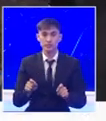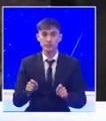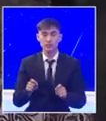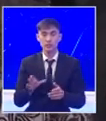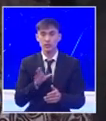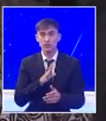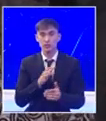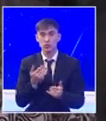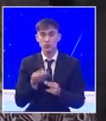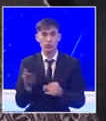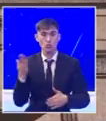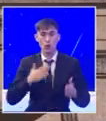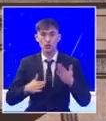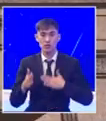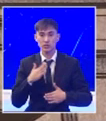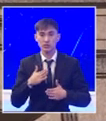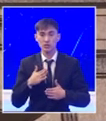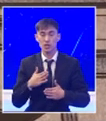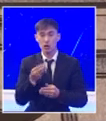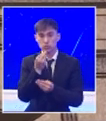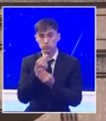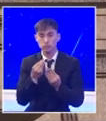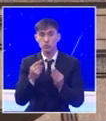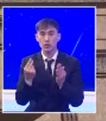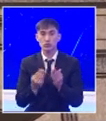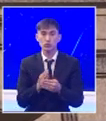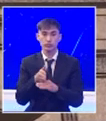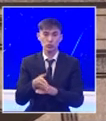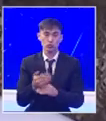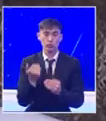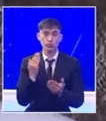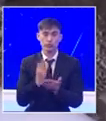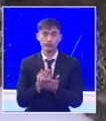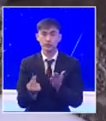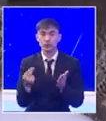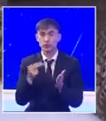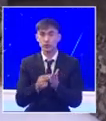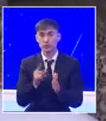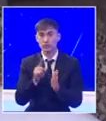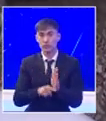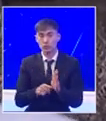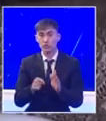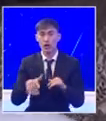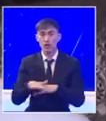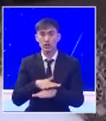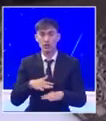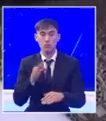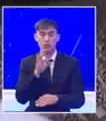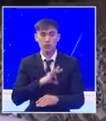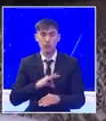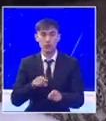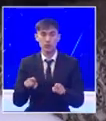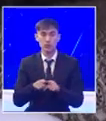жатыр. Соған біз қуаныштымыз. Азық-түлік бағасы қол жетімді, өте халыққа қол жетімді, пайдалы,